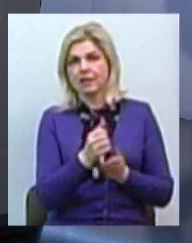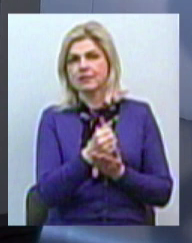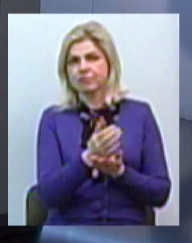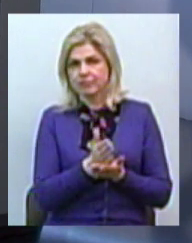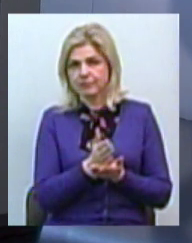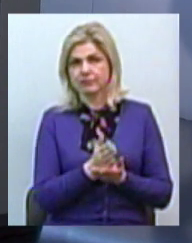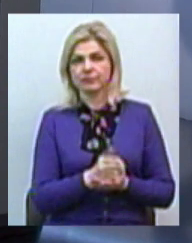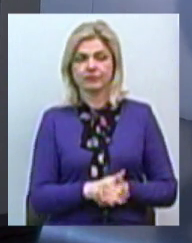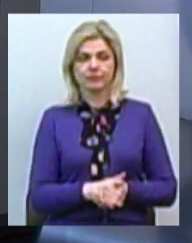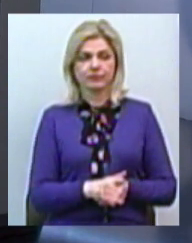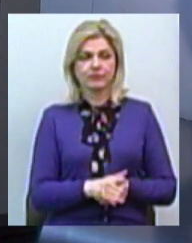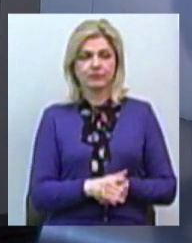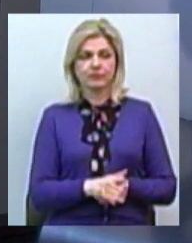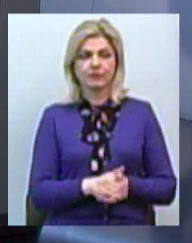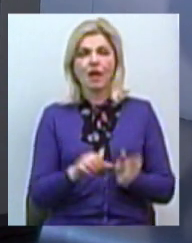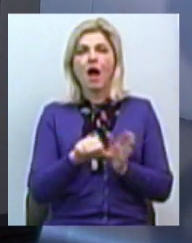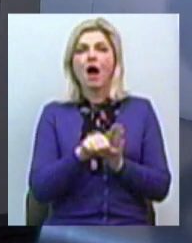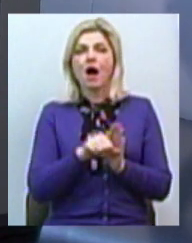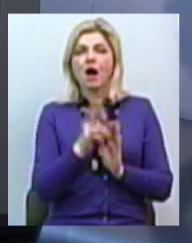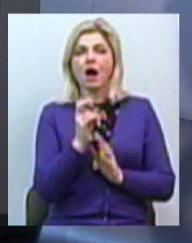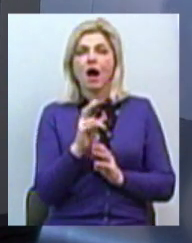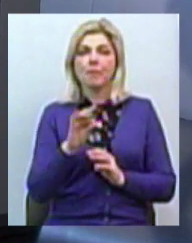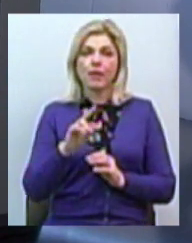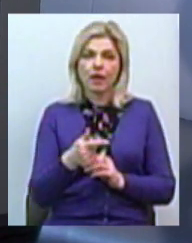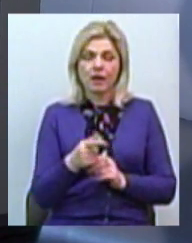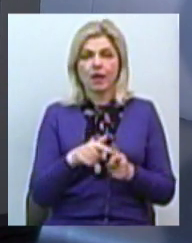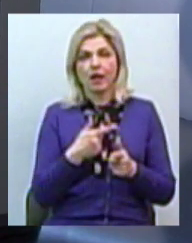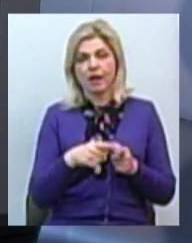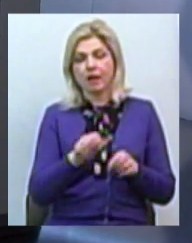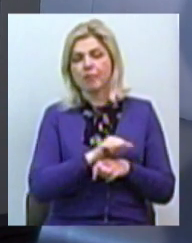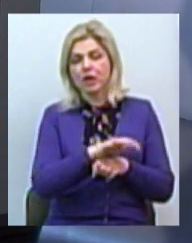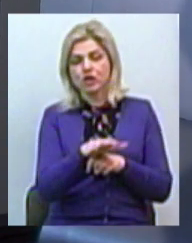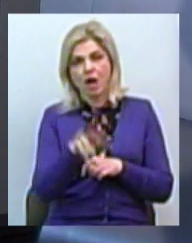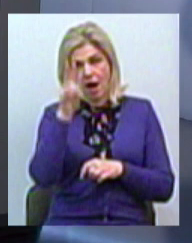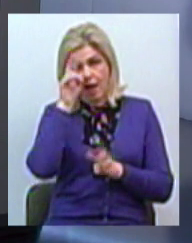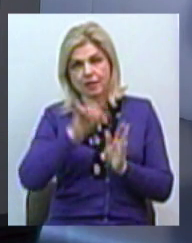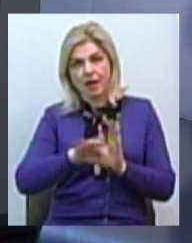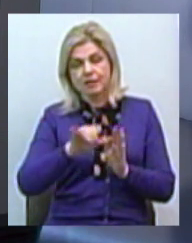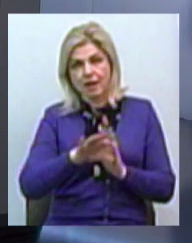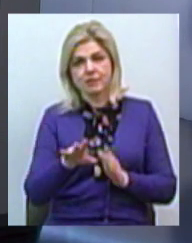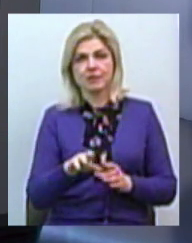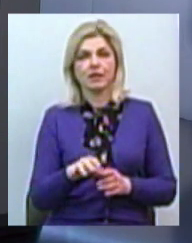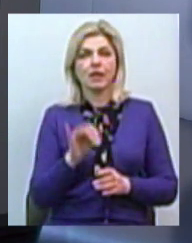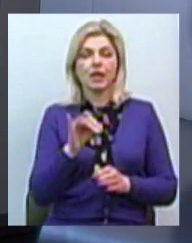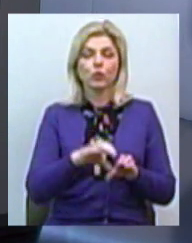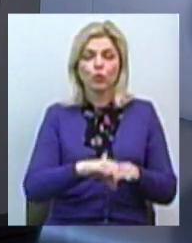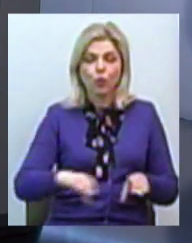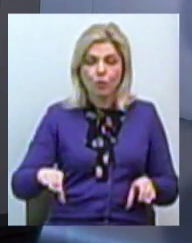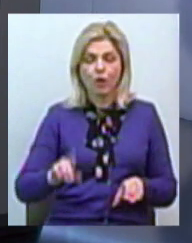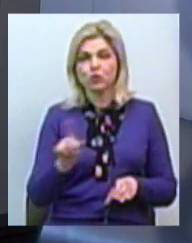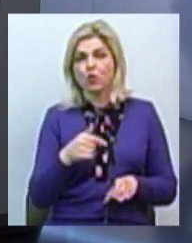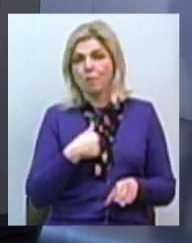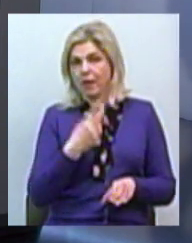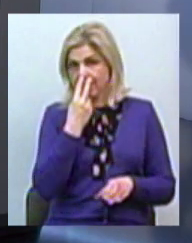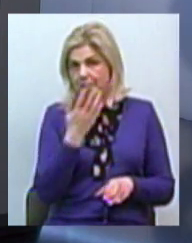чи кабельна мережа, чи мережа там каналізації якась, і з трубами, які ми не бачимо, і